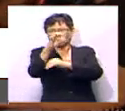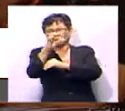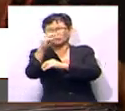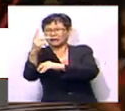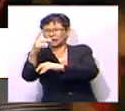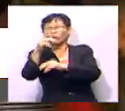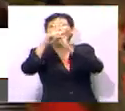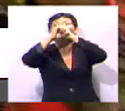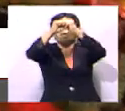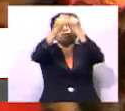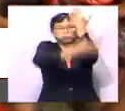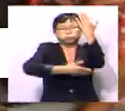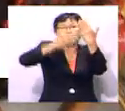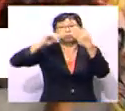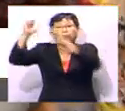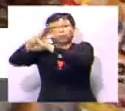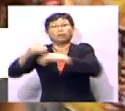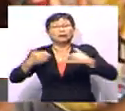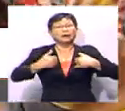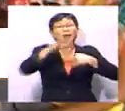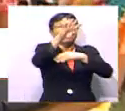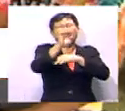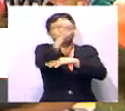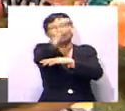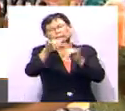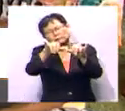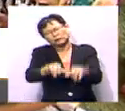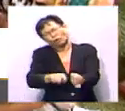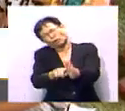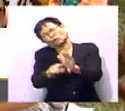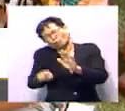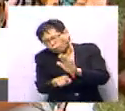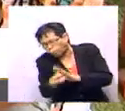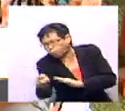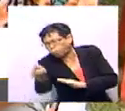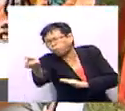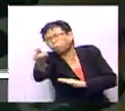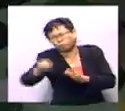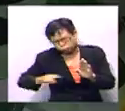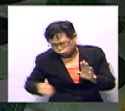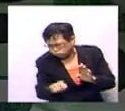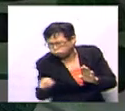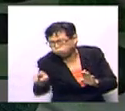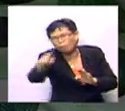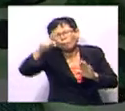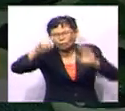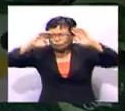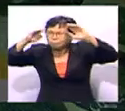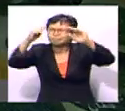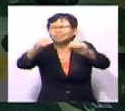200,000 orang asli seluruh negara dengan 40% tinggal jauh di pedalaman yang perlu diberi perhatian.